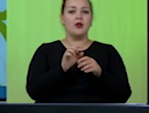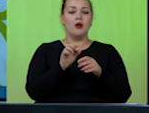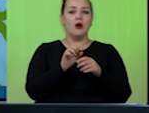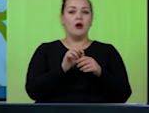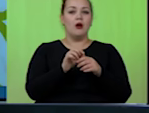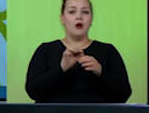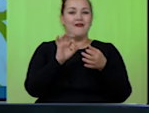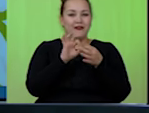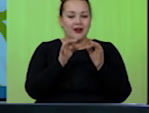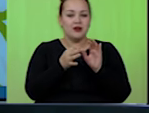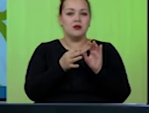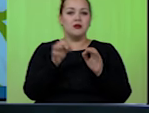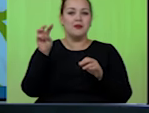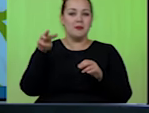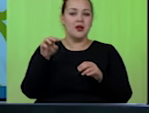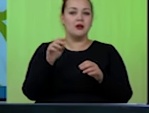3/4 километра.